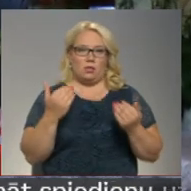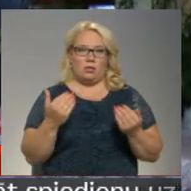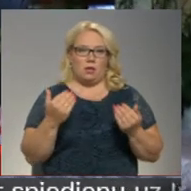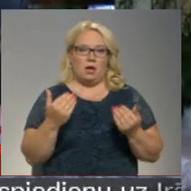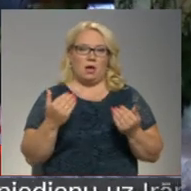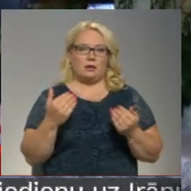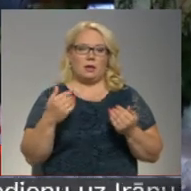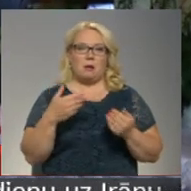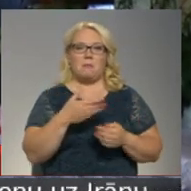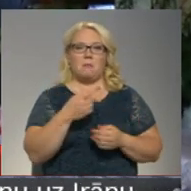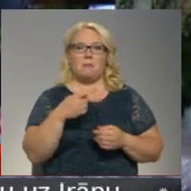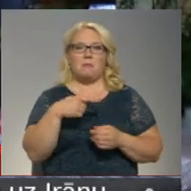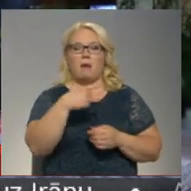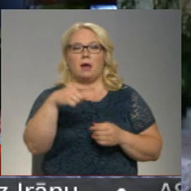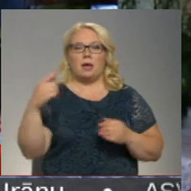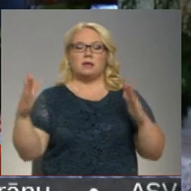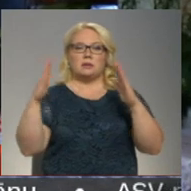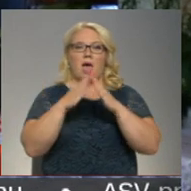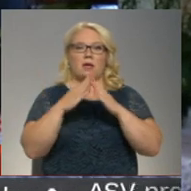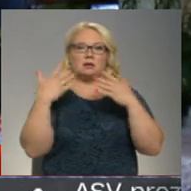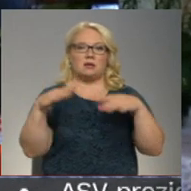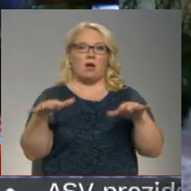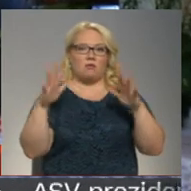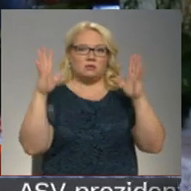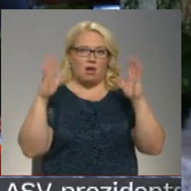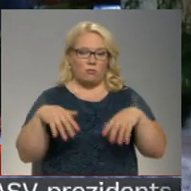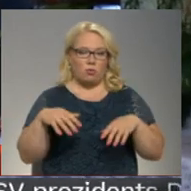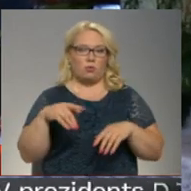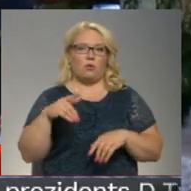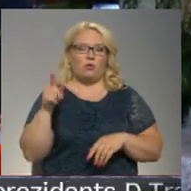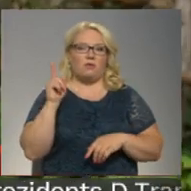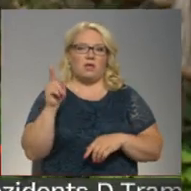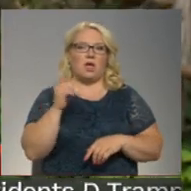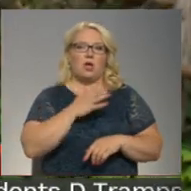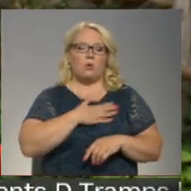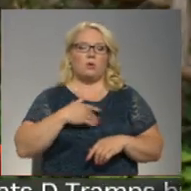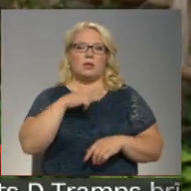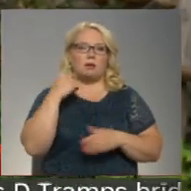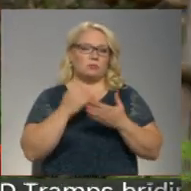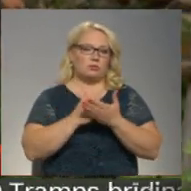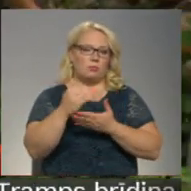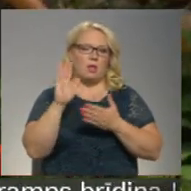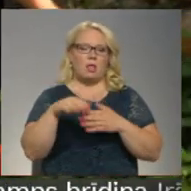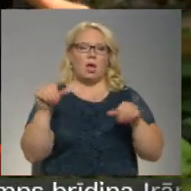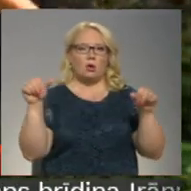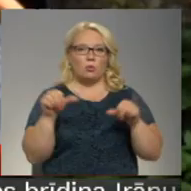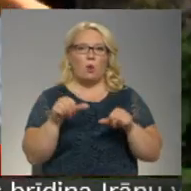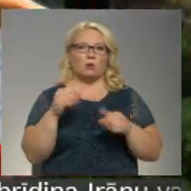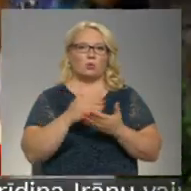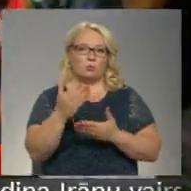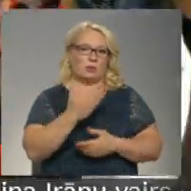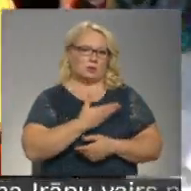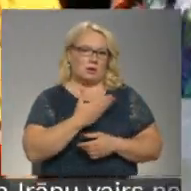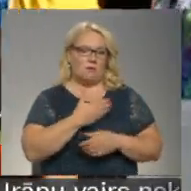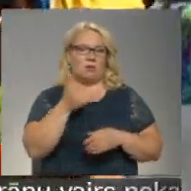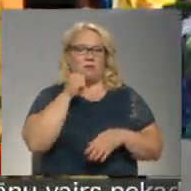nu, pārējās ēkas vairāk vai mazāk brūk, nu, viņai ļoti gribas turpināt, lai krogs turpina dzīvot.